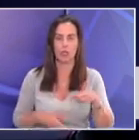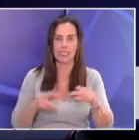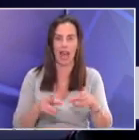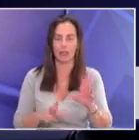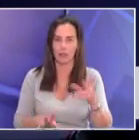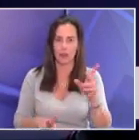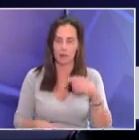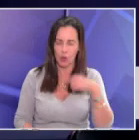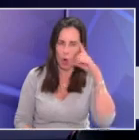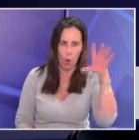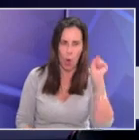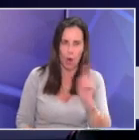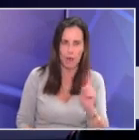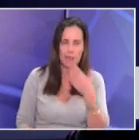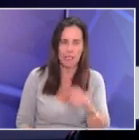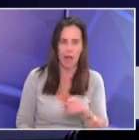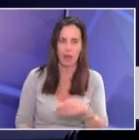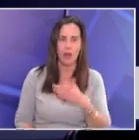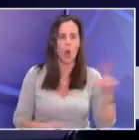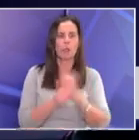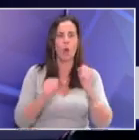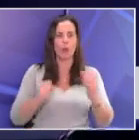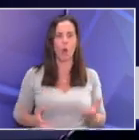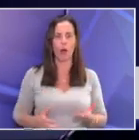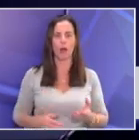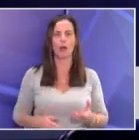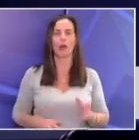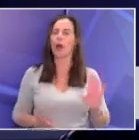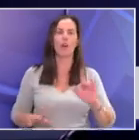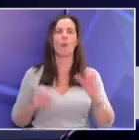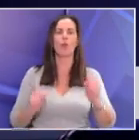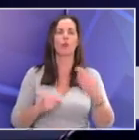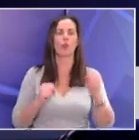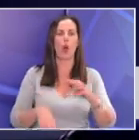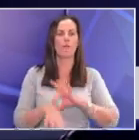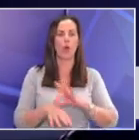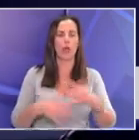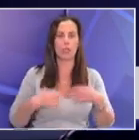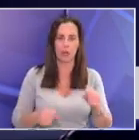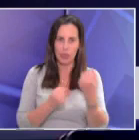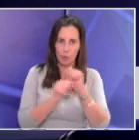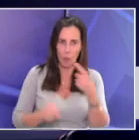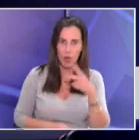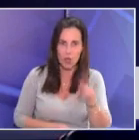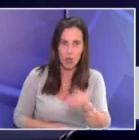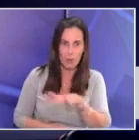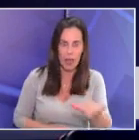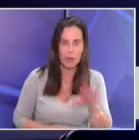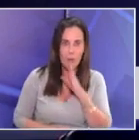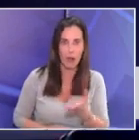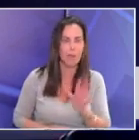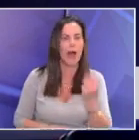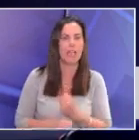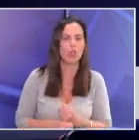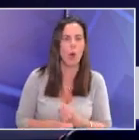וזה לא נקלט לנו במציאות הישראלית. לא יעזור לביטוח, יבטחו את הכל מלבד הסרטן. אז הדמוקרטים באים ואומרים, יש לכם ילדים עם בעיות,